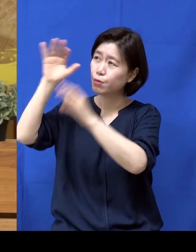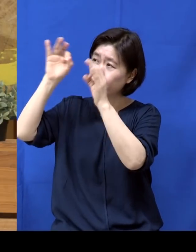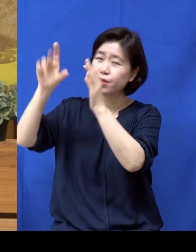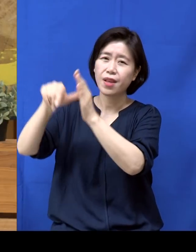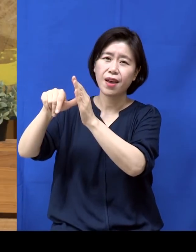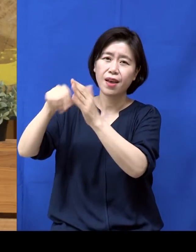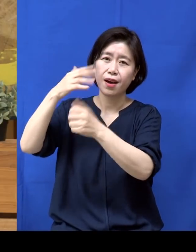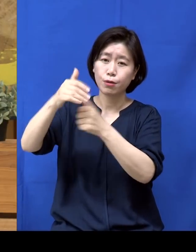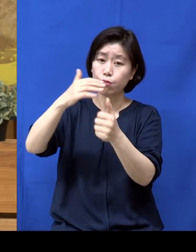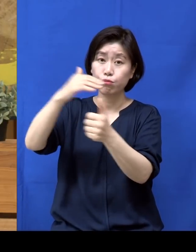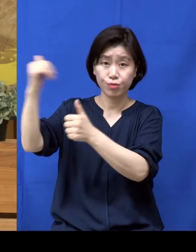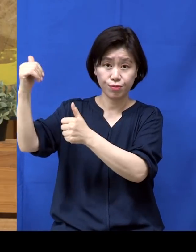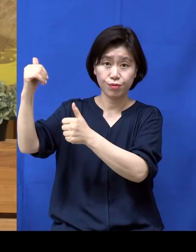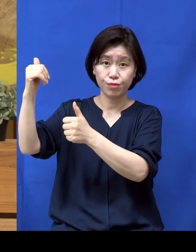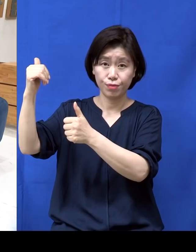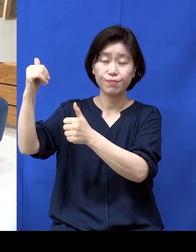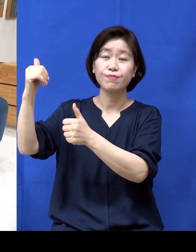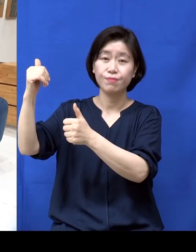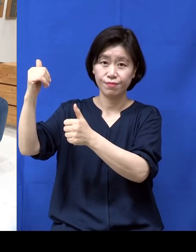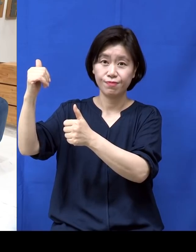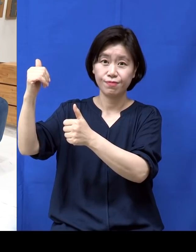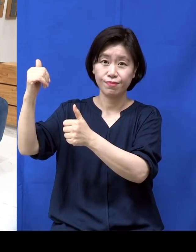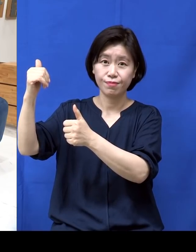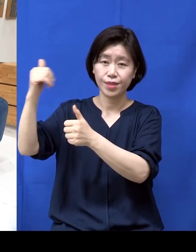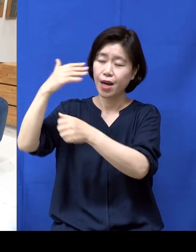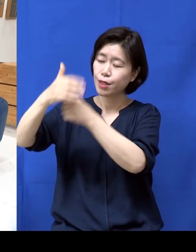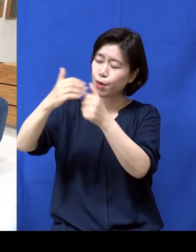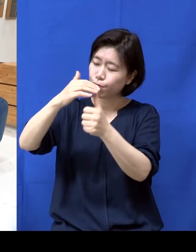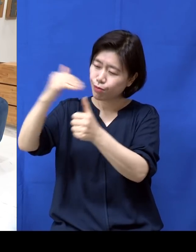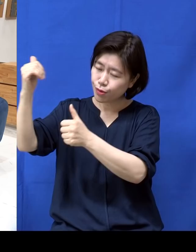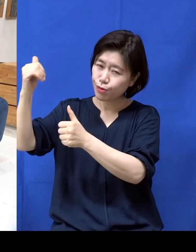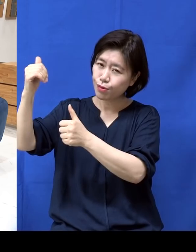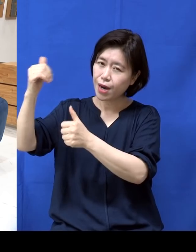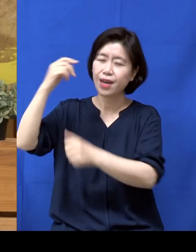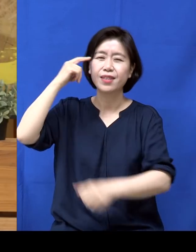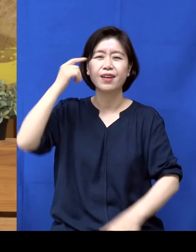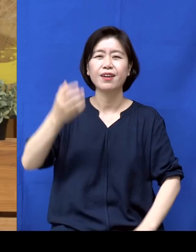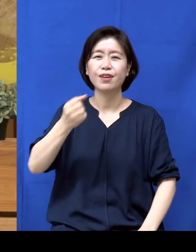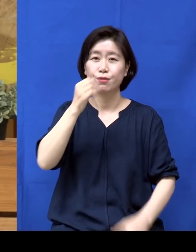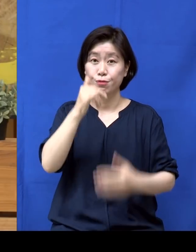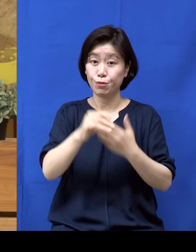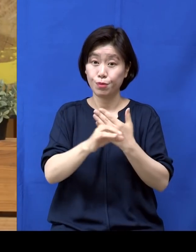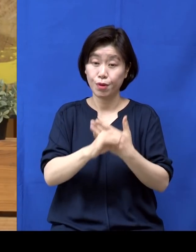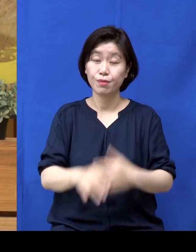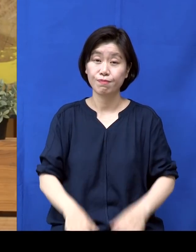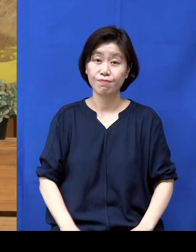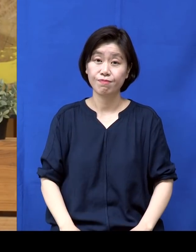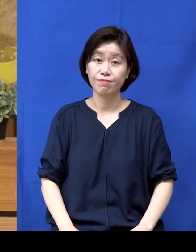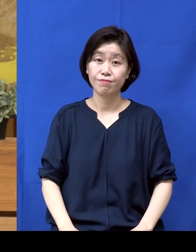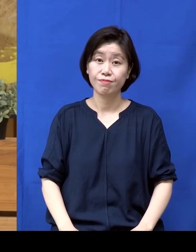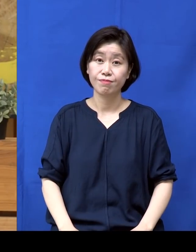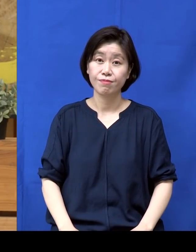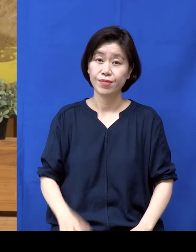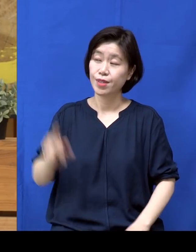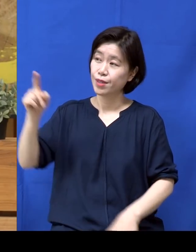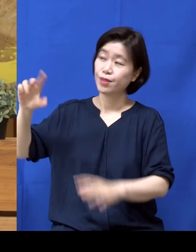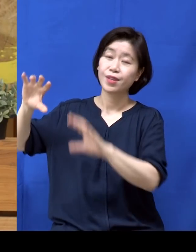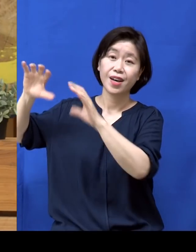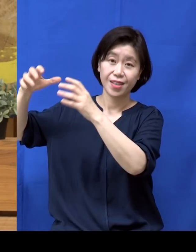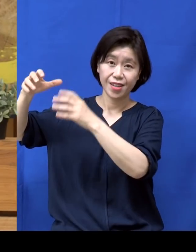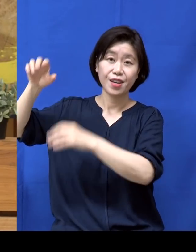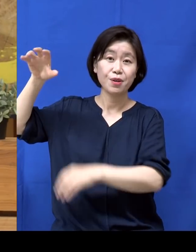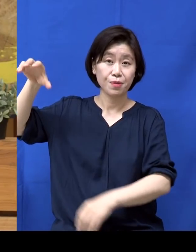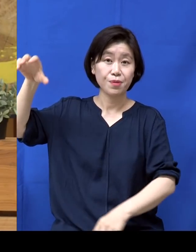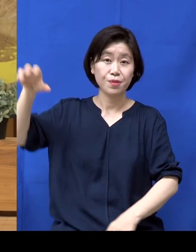하나님께서 부르셔서 하나님께서 이제 모셔간 거라고 생각을 기준을 잡는다면 그곳에 하나님께서 하나 사랑하는